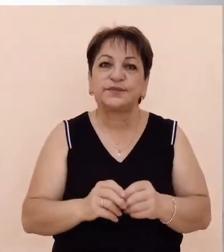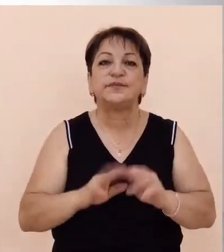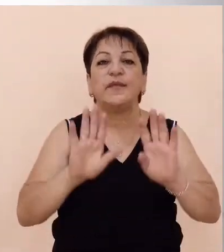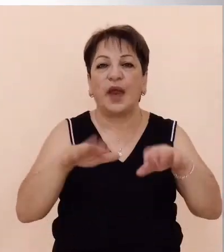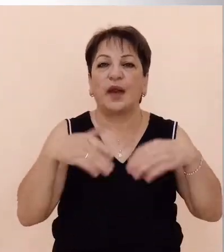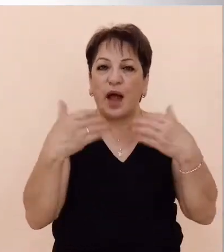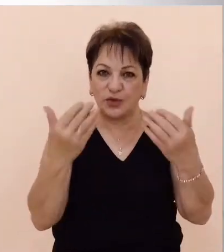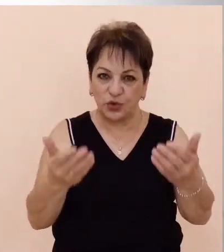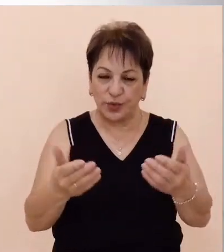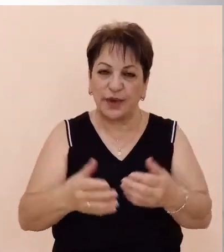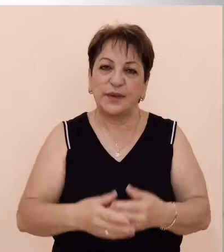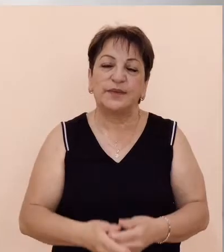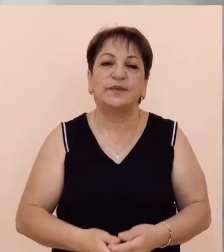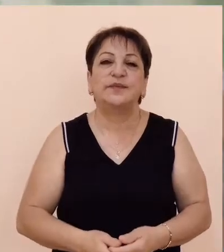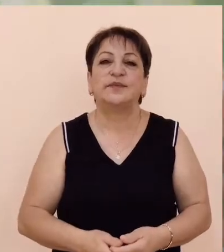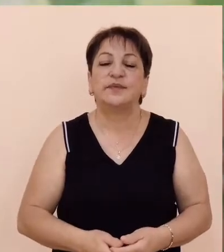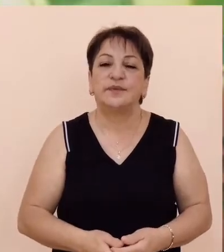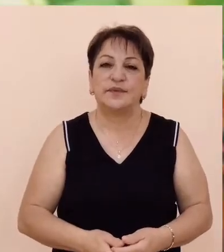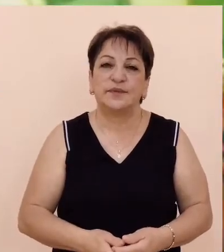ներկայացնում են։